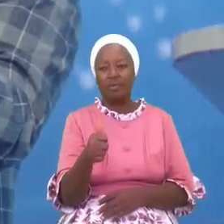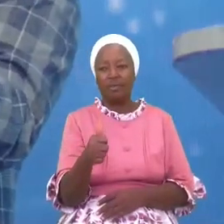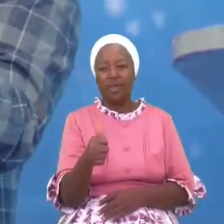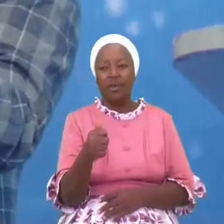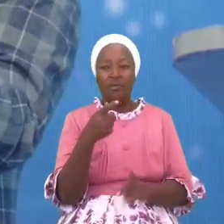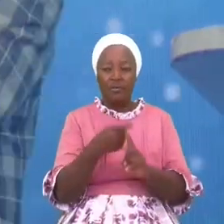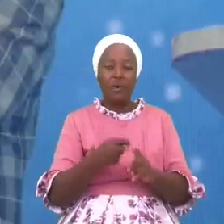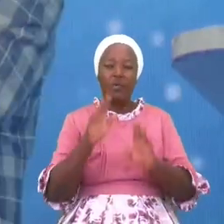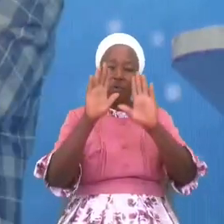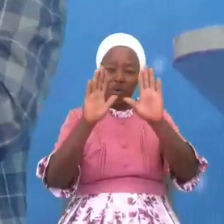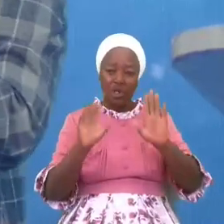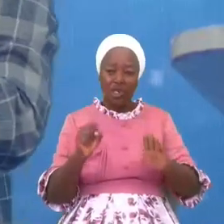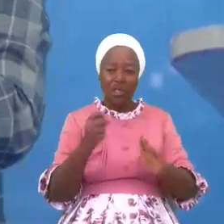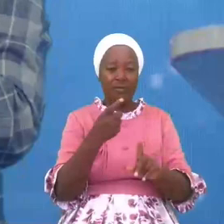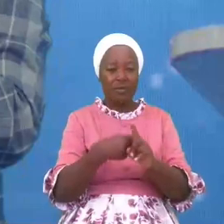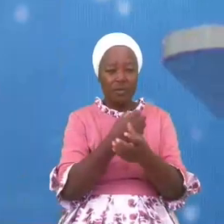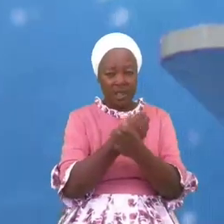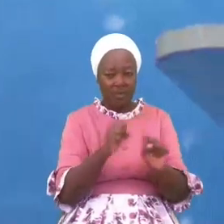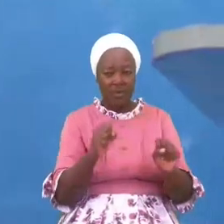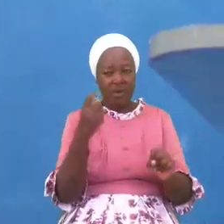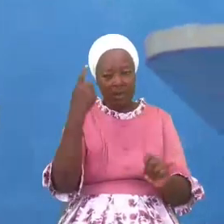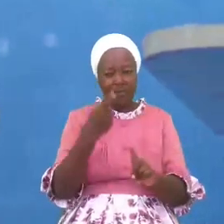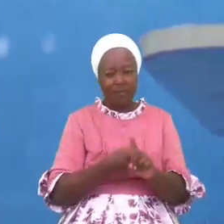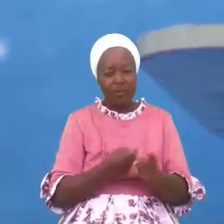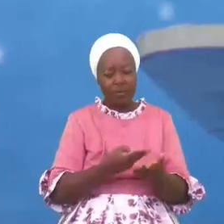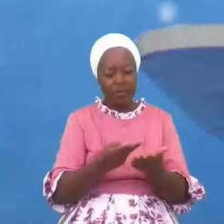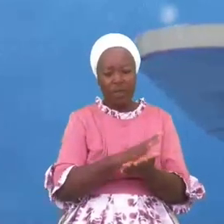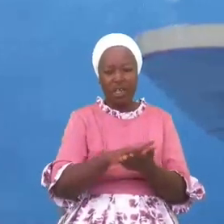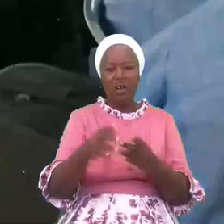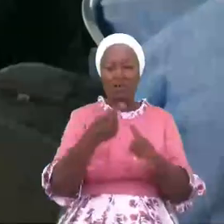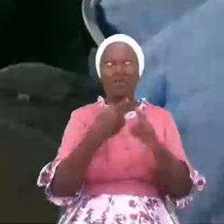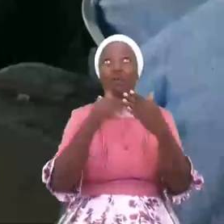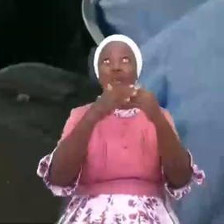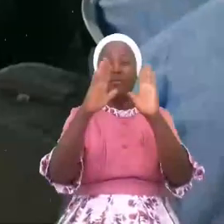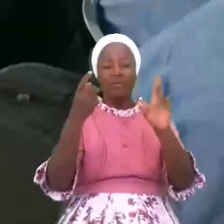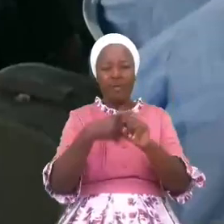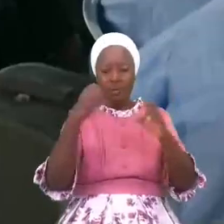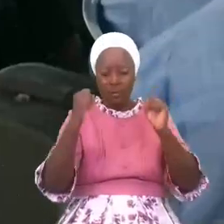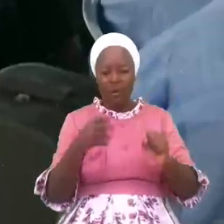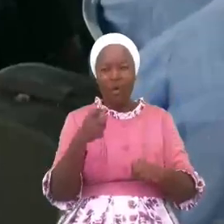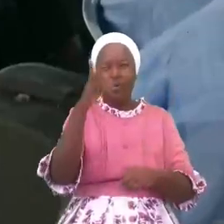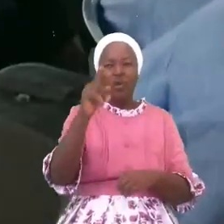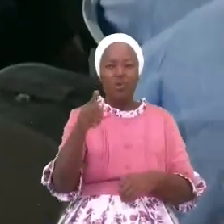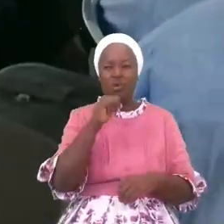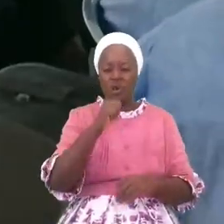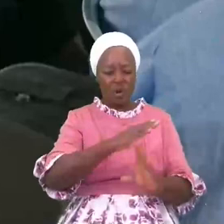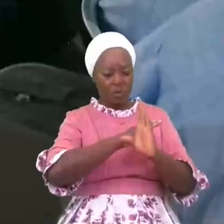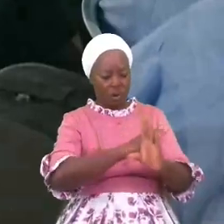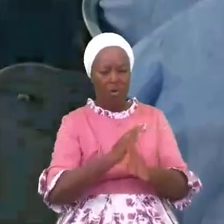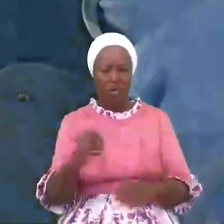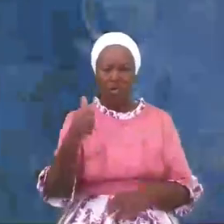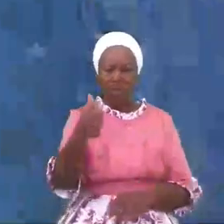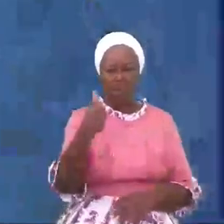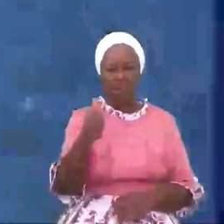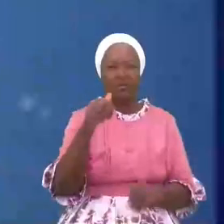Des prodiges du salut, de la sainteté, du ciel, de la puissance de Dieu, tu ne vas pas te bloquer au nom